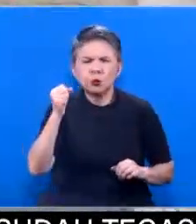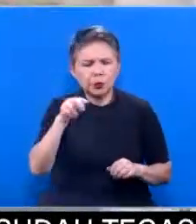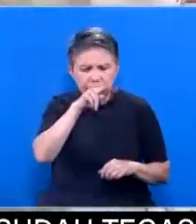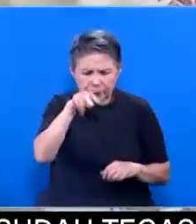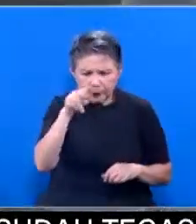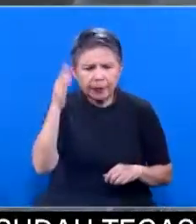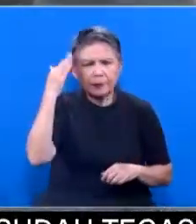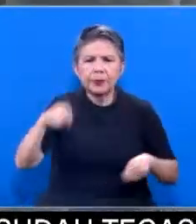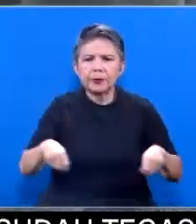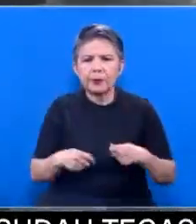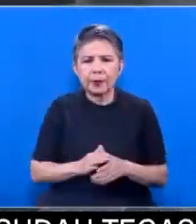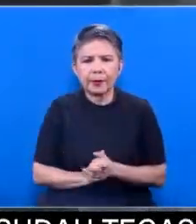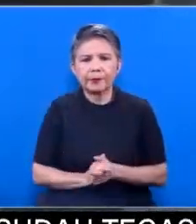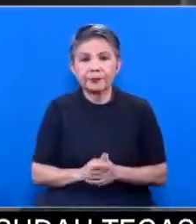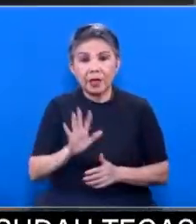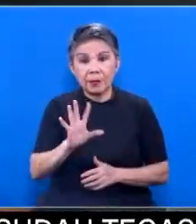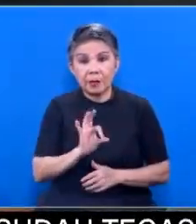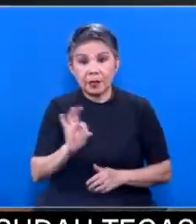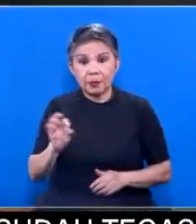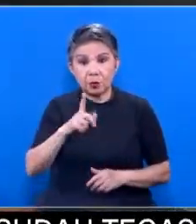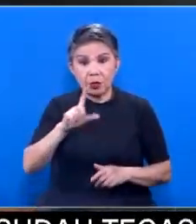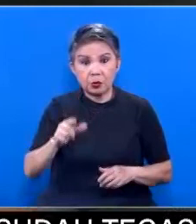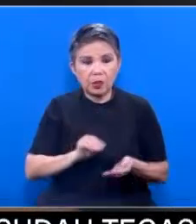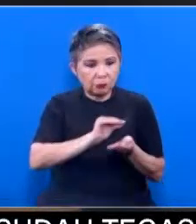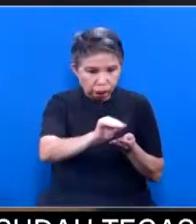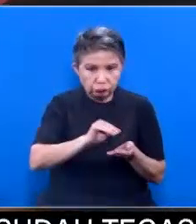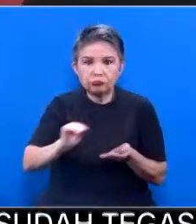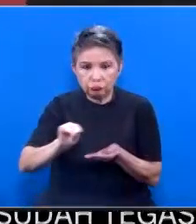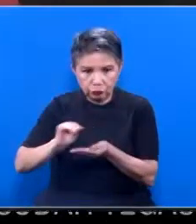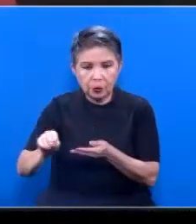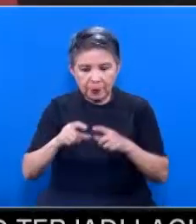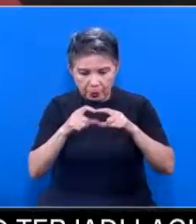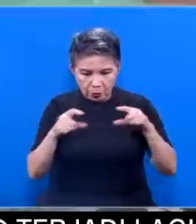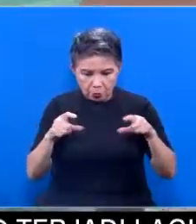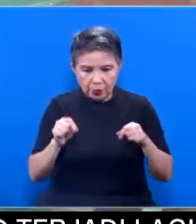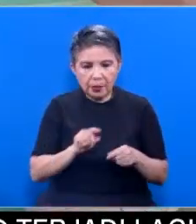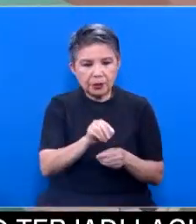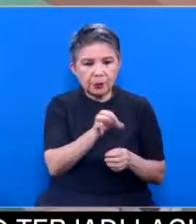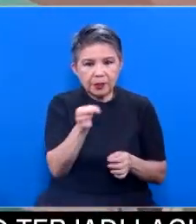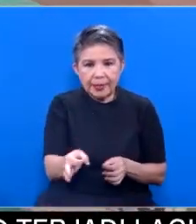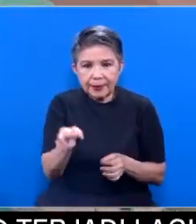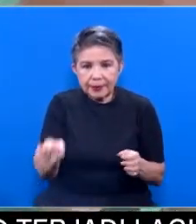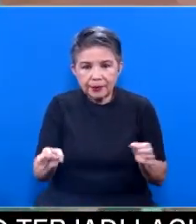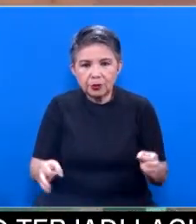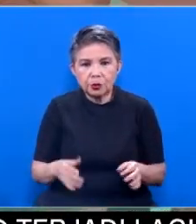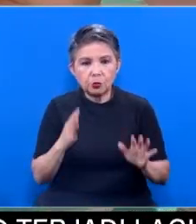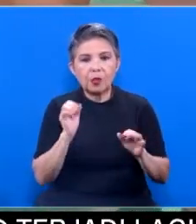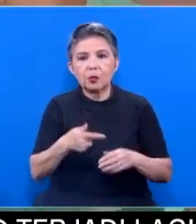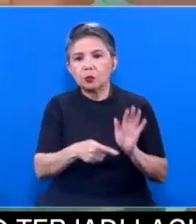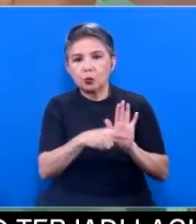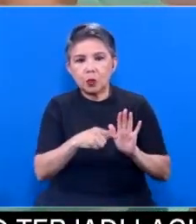minyak goreng. 5.000 liter minyak goreng didistribusikan menggunakan kupon ke setiap dusun untuk menghindari kerumunan